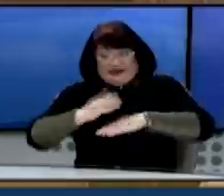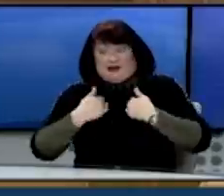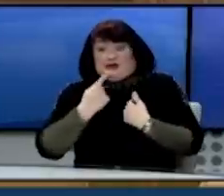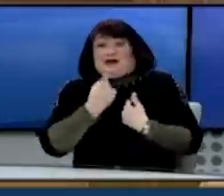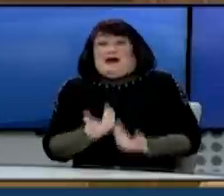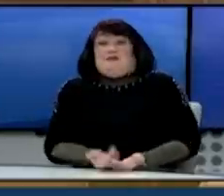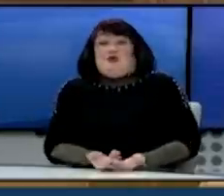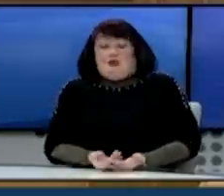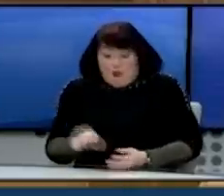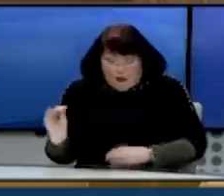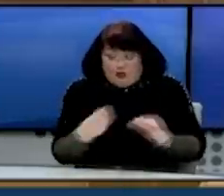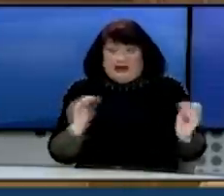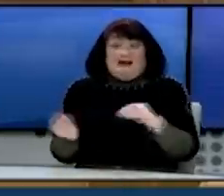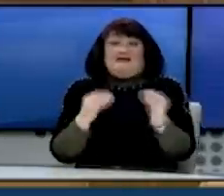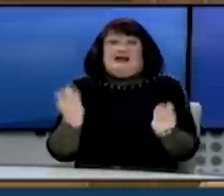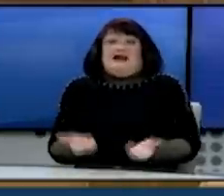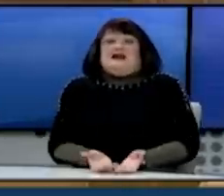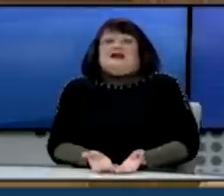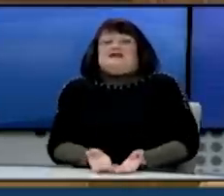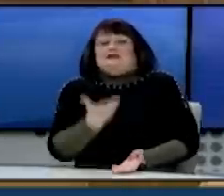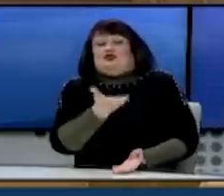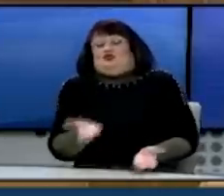πω, πού τα βρήκατε αυτά τα φιντάνια?